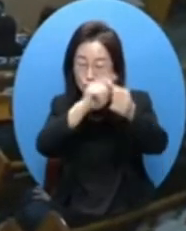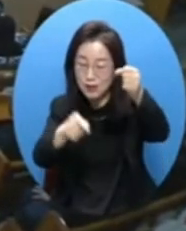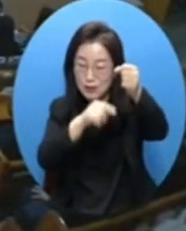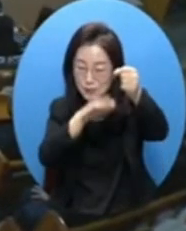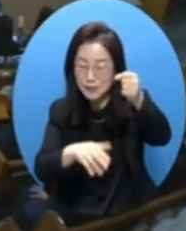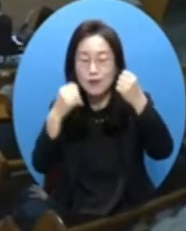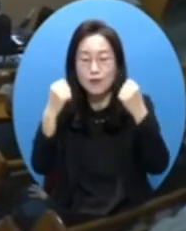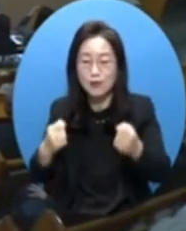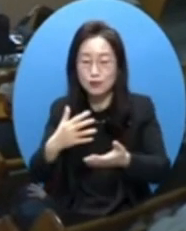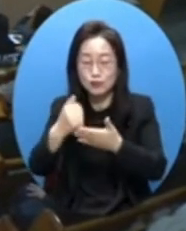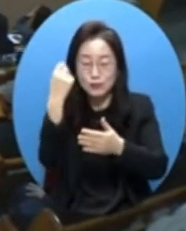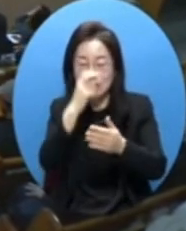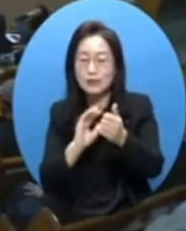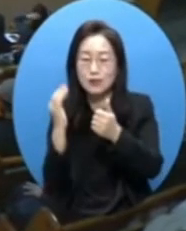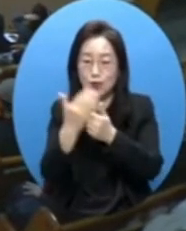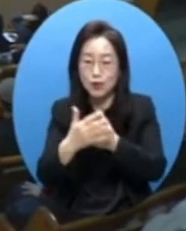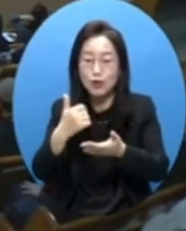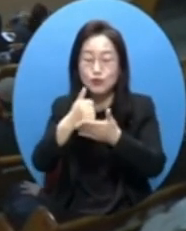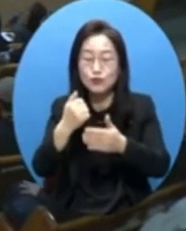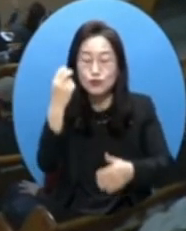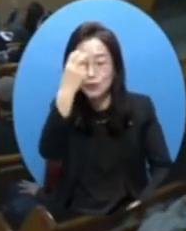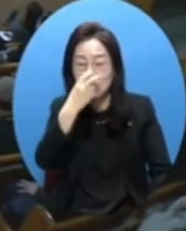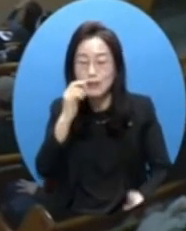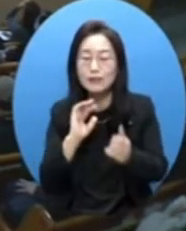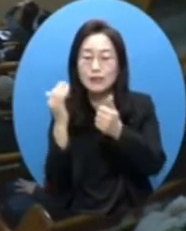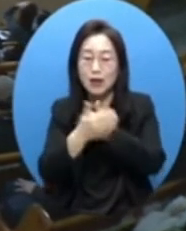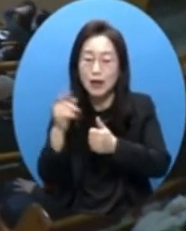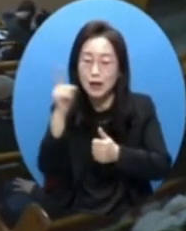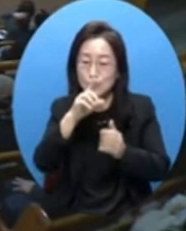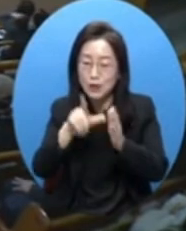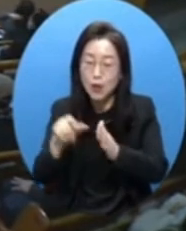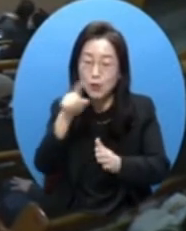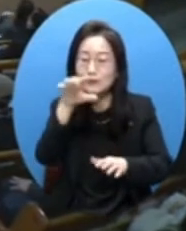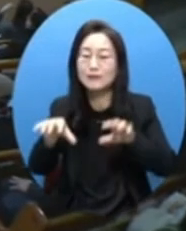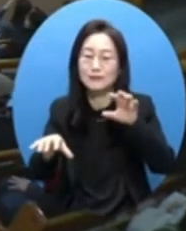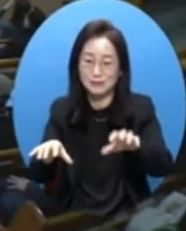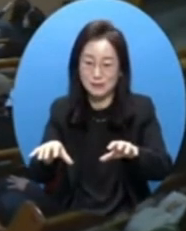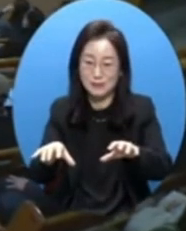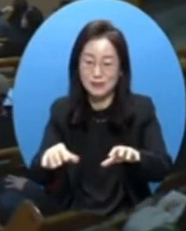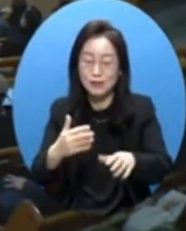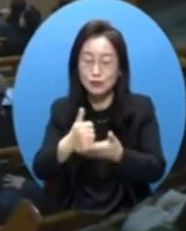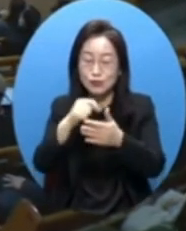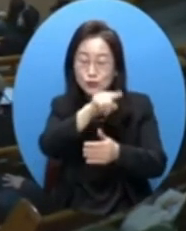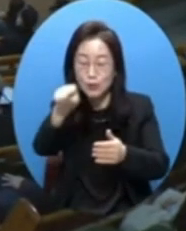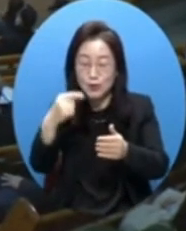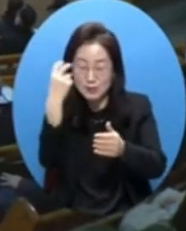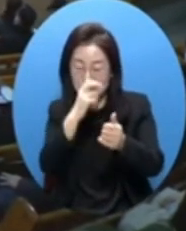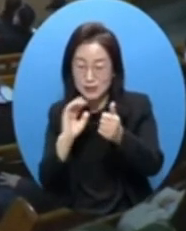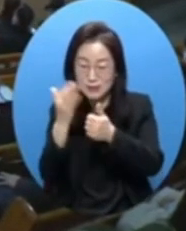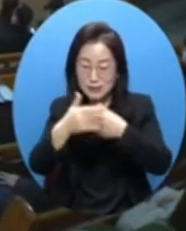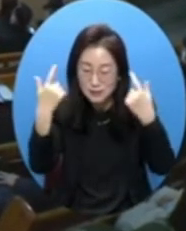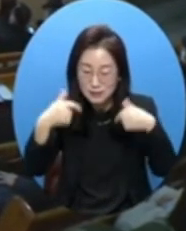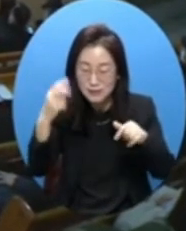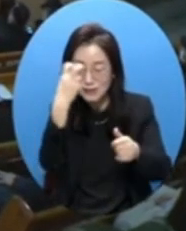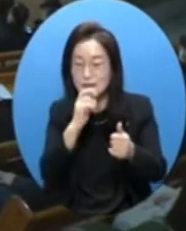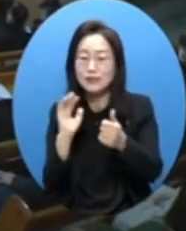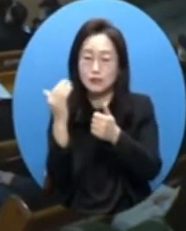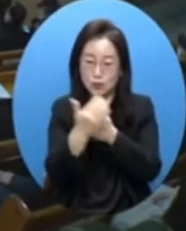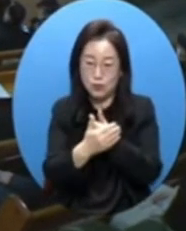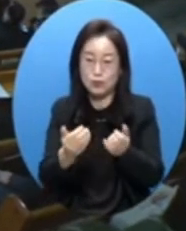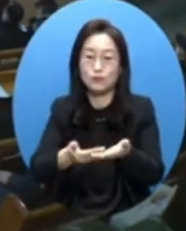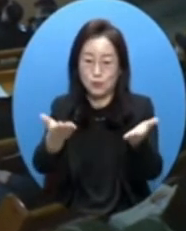너를 지키리 주 너를 지키리 아무 때나 어디서나 주 너를 지키리 늘 지켜주시리.